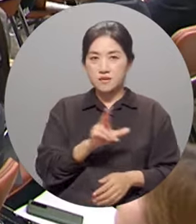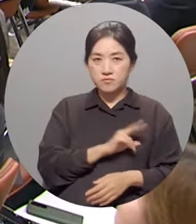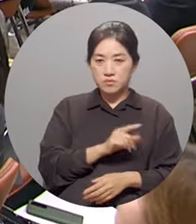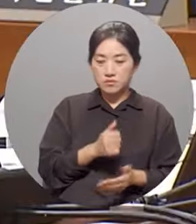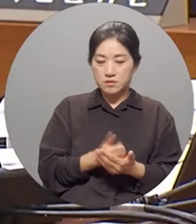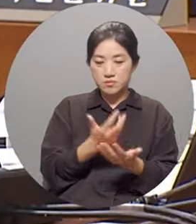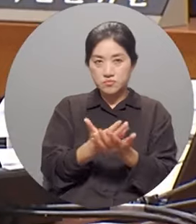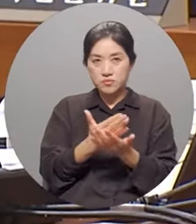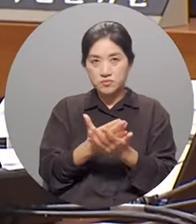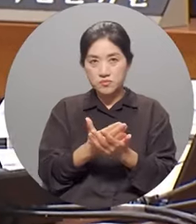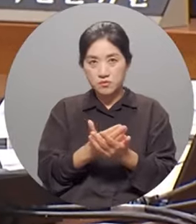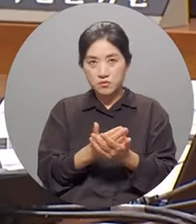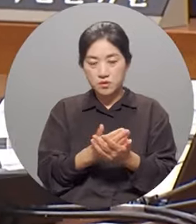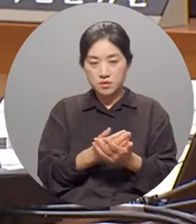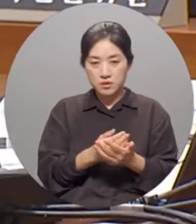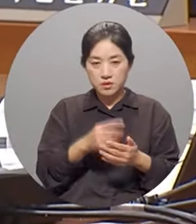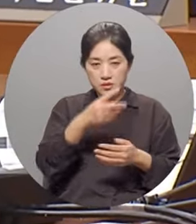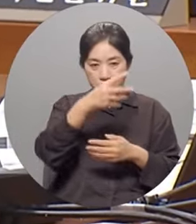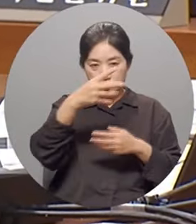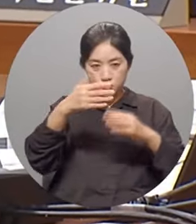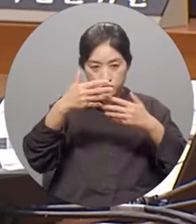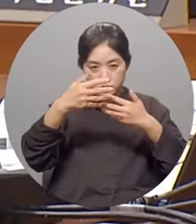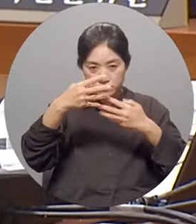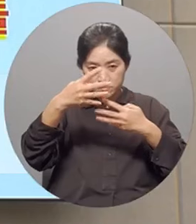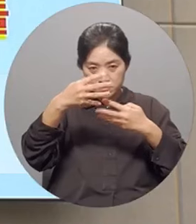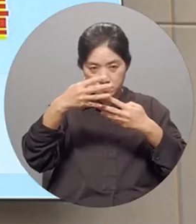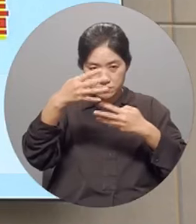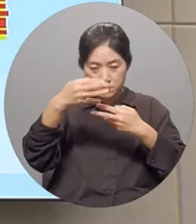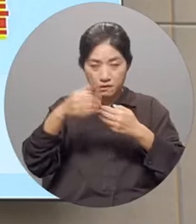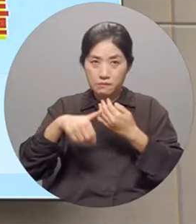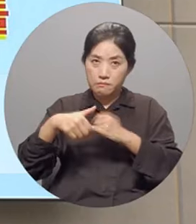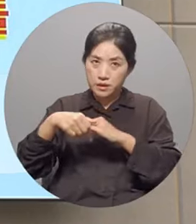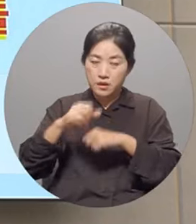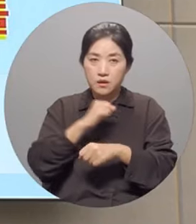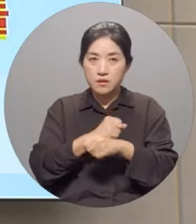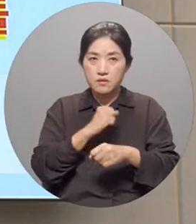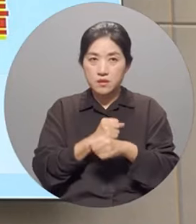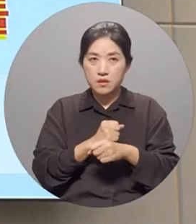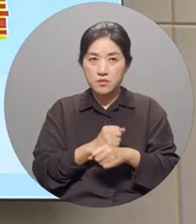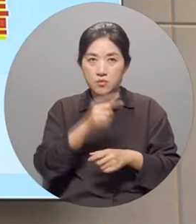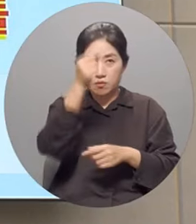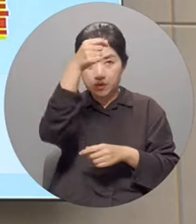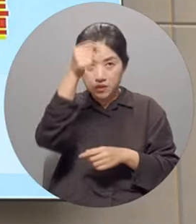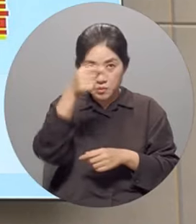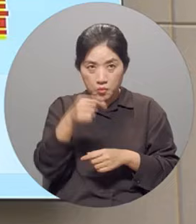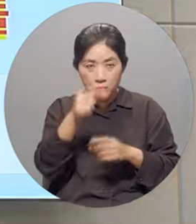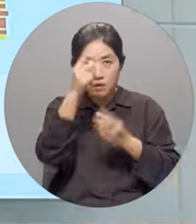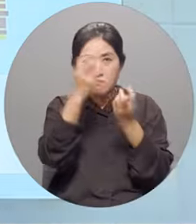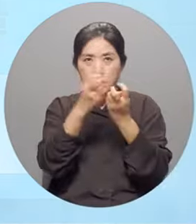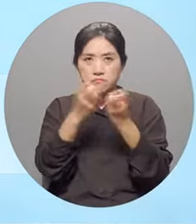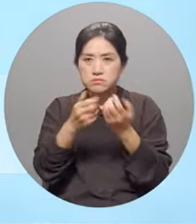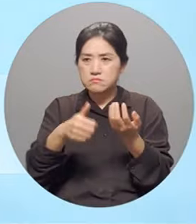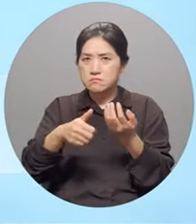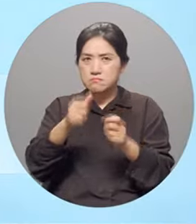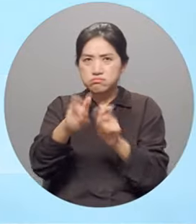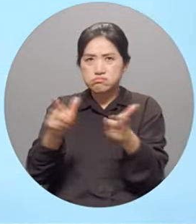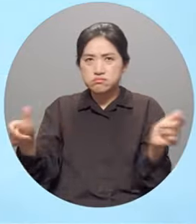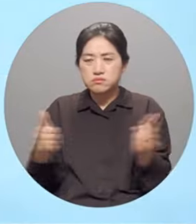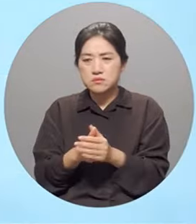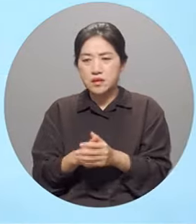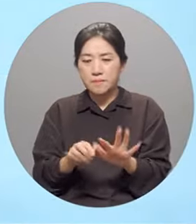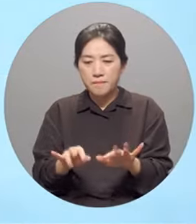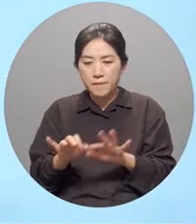문서 여러곳에 간과 간격이 다르고 기호 양식도 제각각인 점을 들어 여러 사람이 작성한 걸로